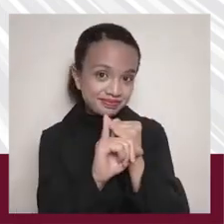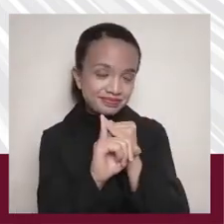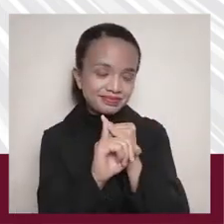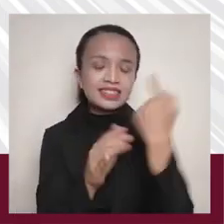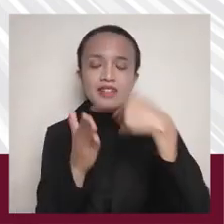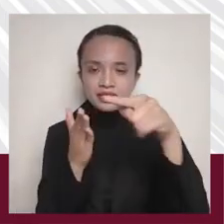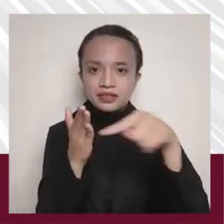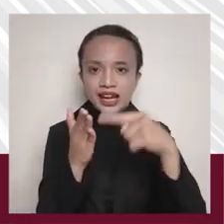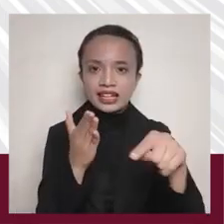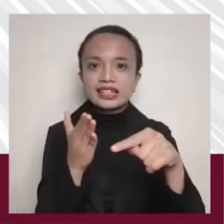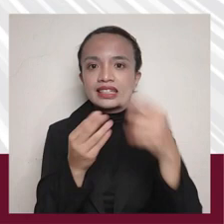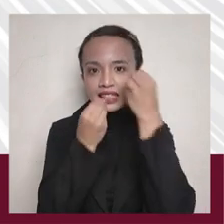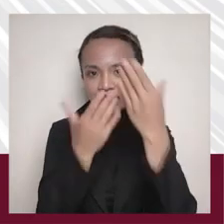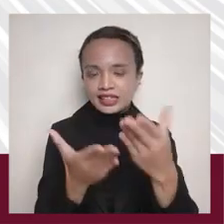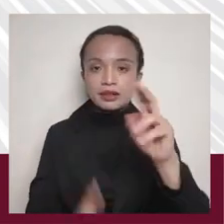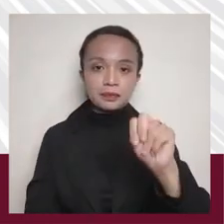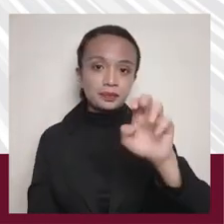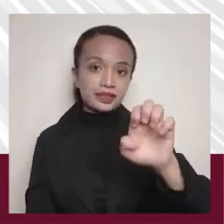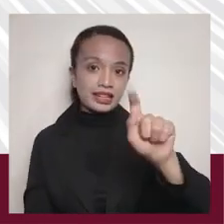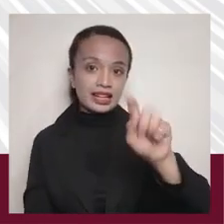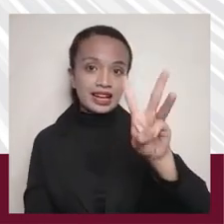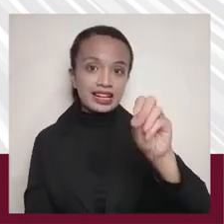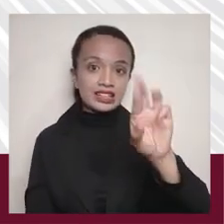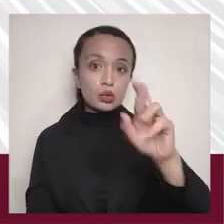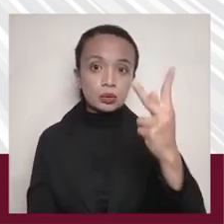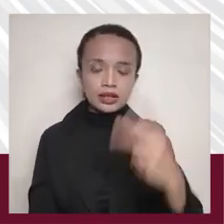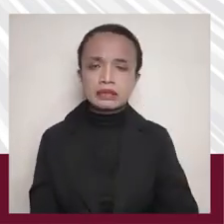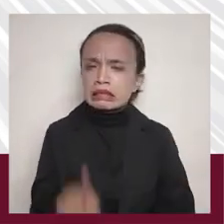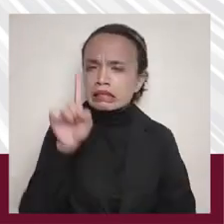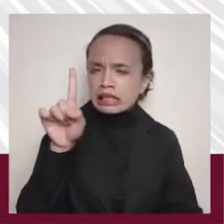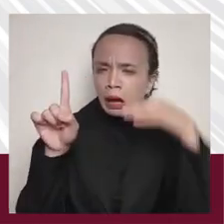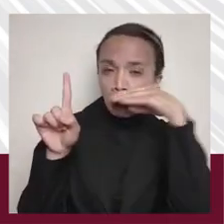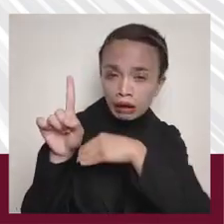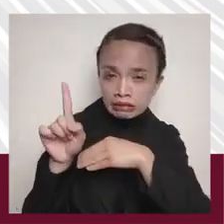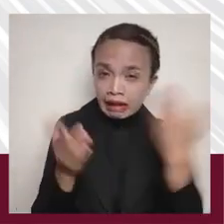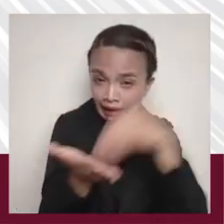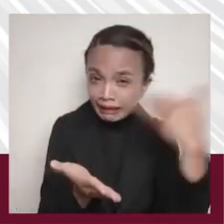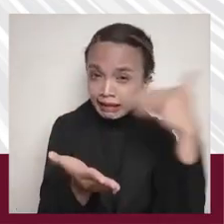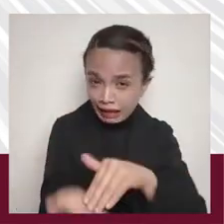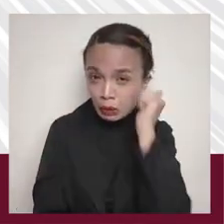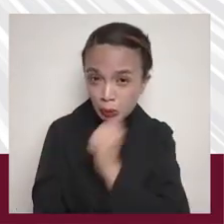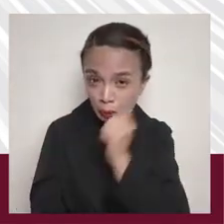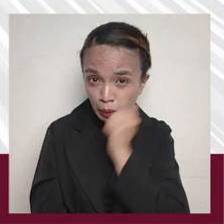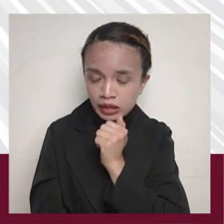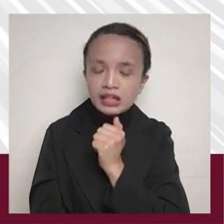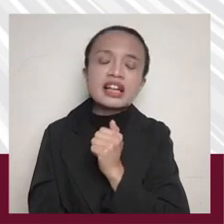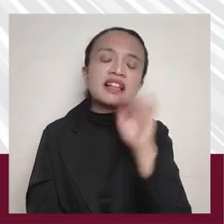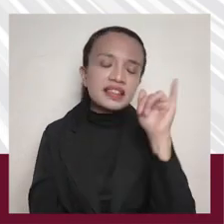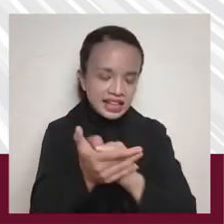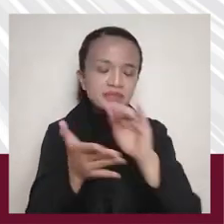International Fact-Checking Network. Ulitin ang isang kasinungalingan ng madalas at ito ay